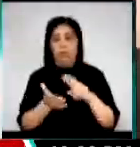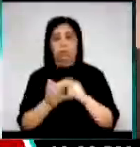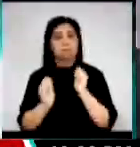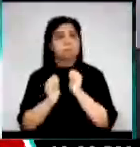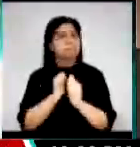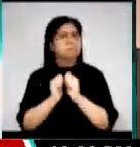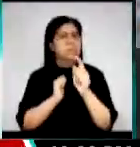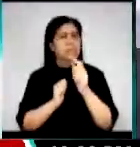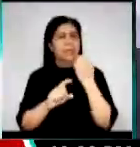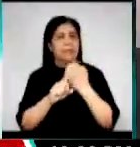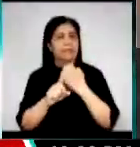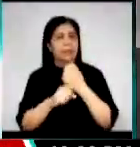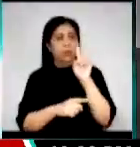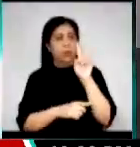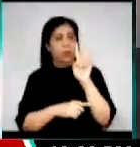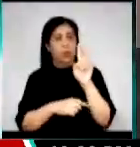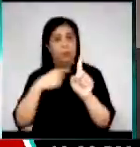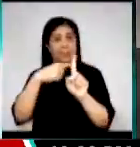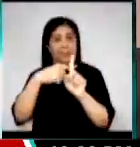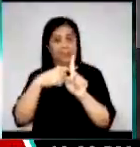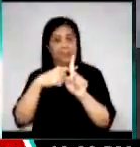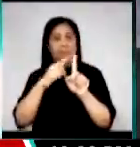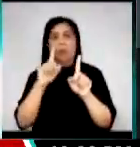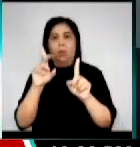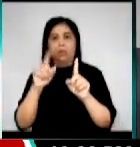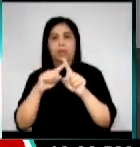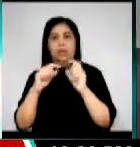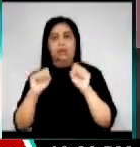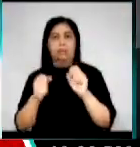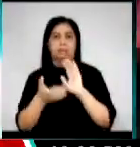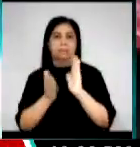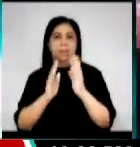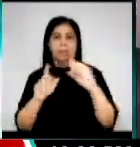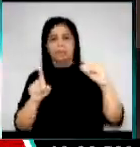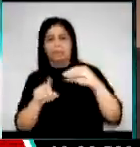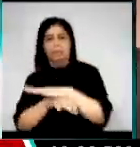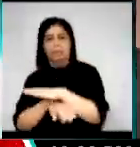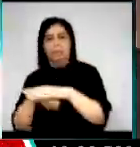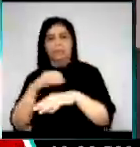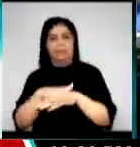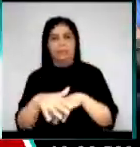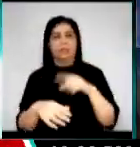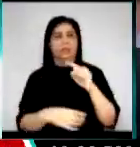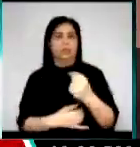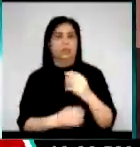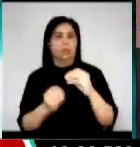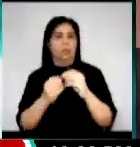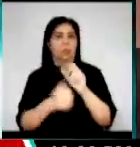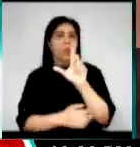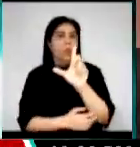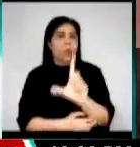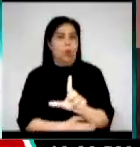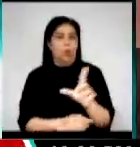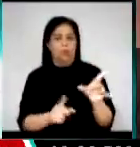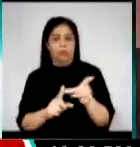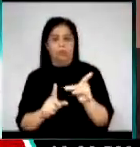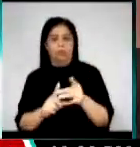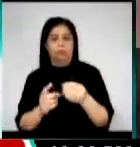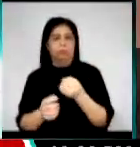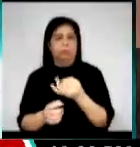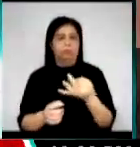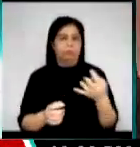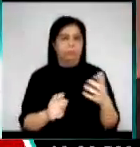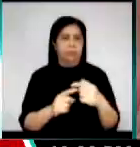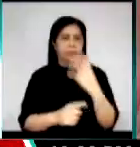2 nagpo-positibo, isa na lang ang posibleng nahawaan. Ito na ang pinakamababang reproduction number sa nakalipas na